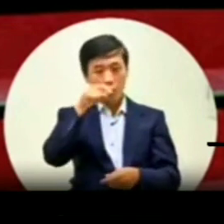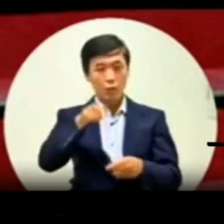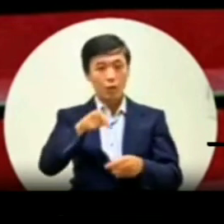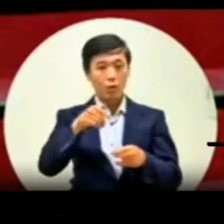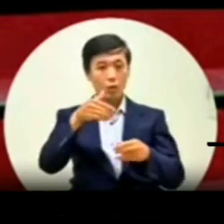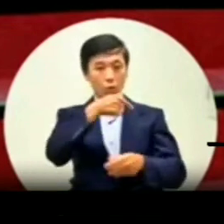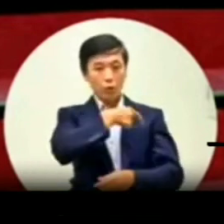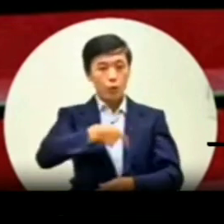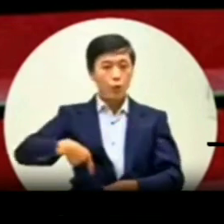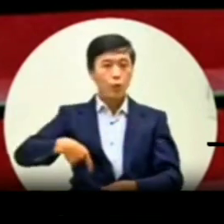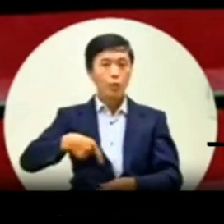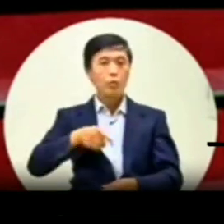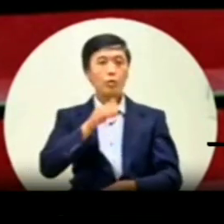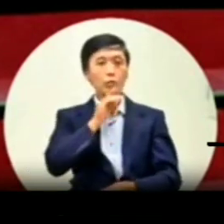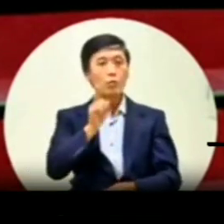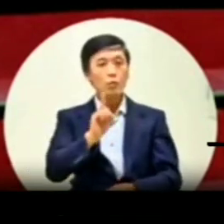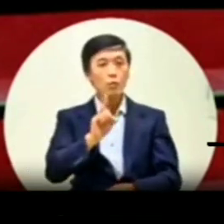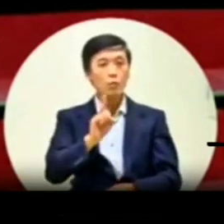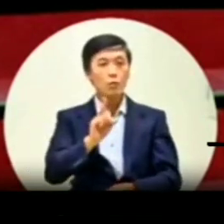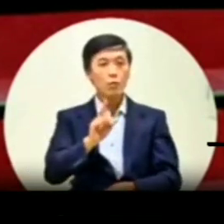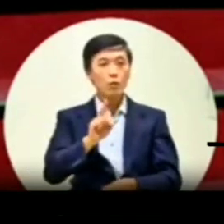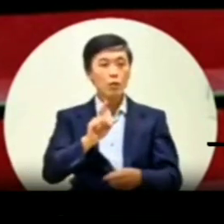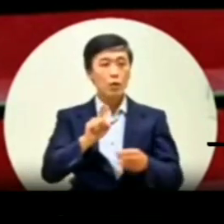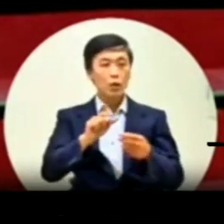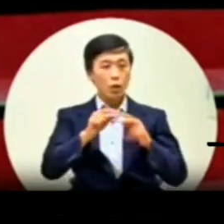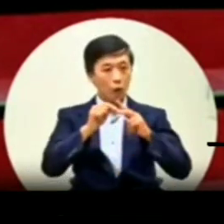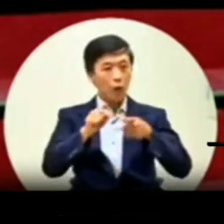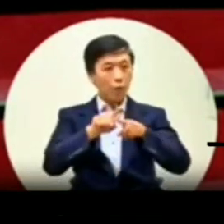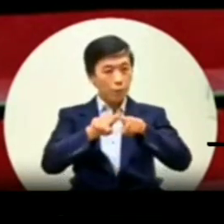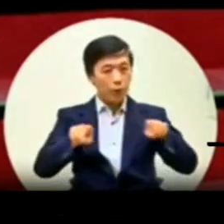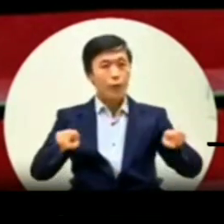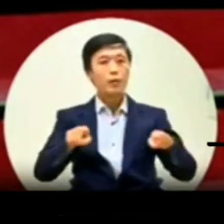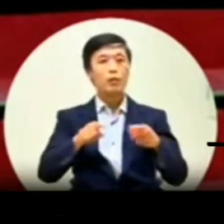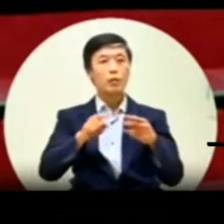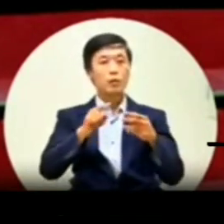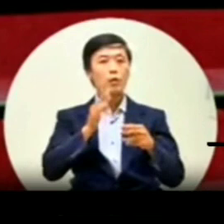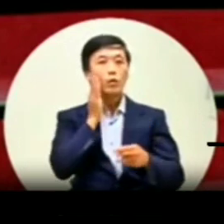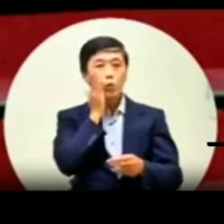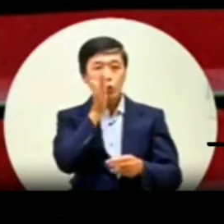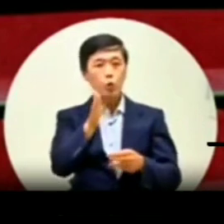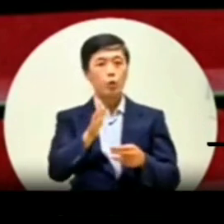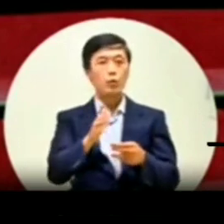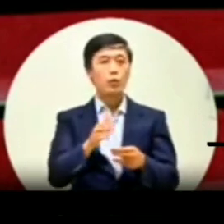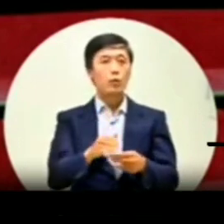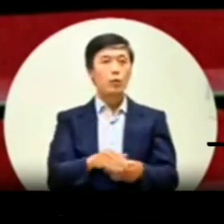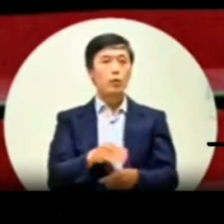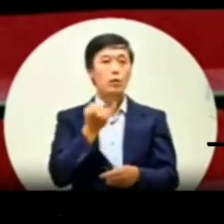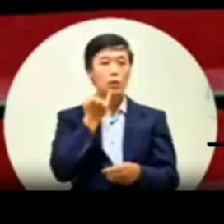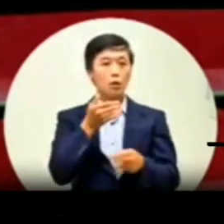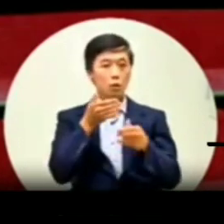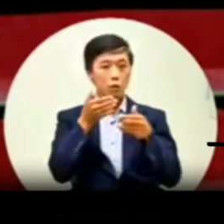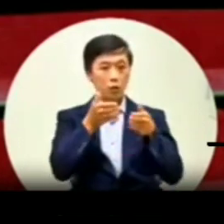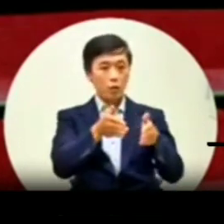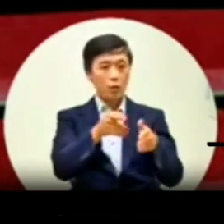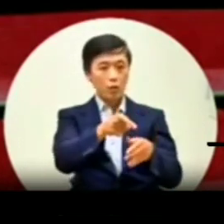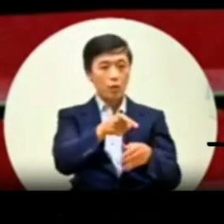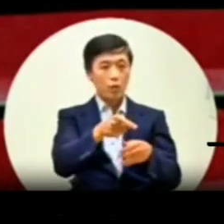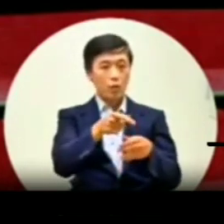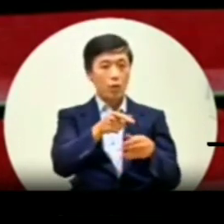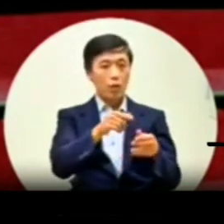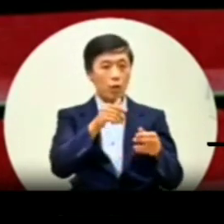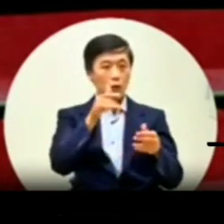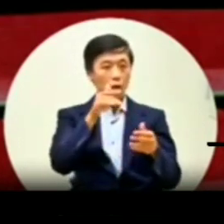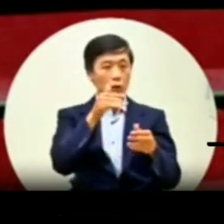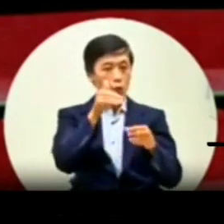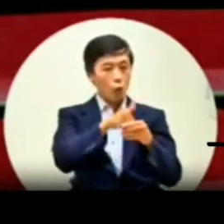选举是平和的，是顺利的，可以让他这样子平平顺顺的度过去，这